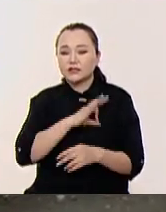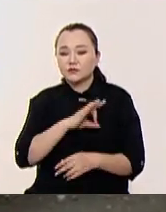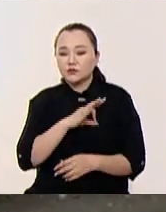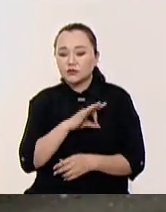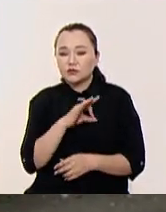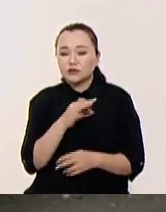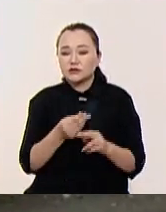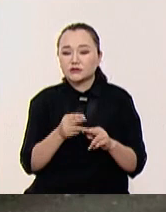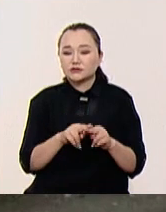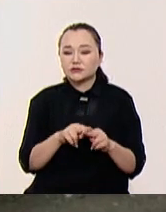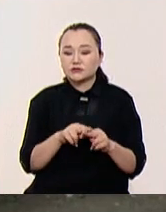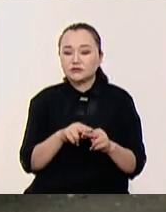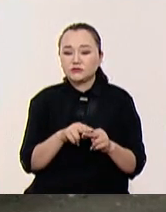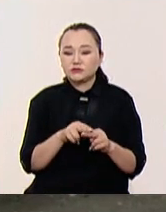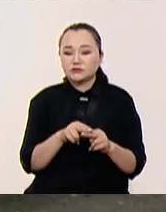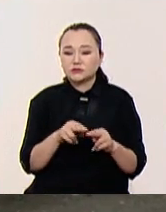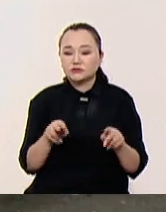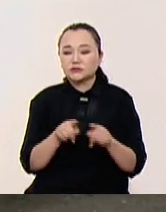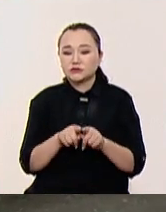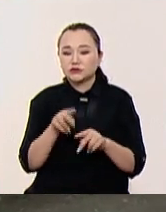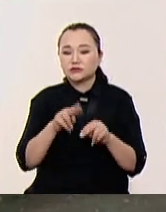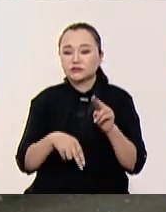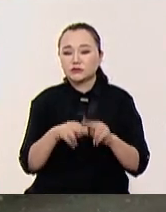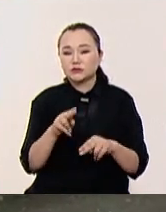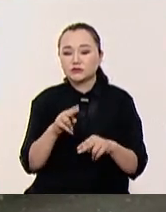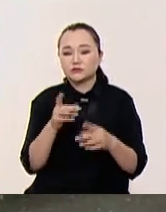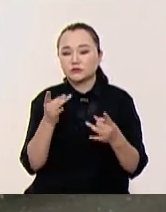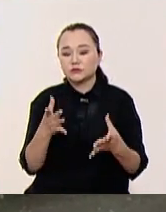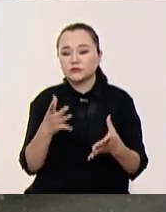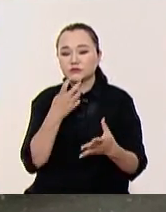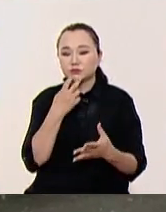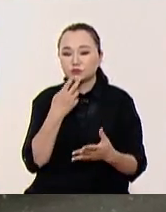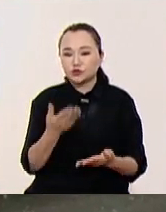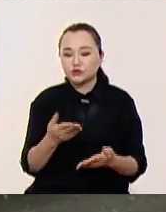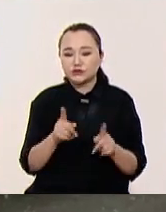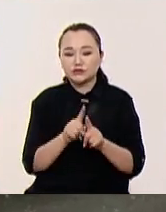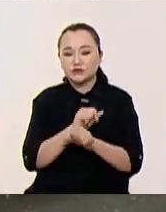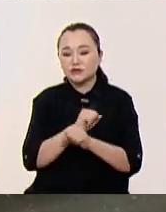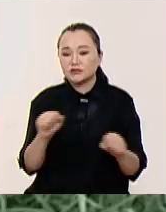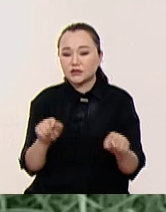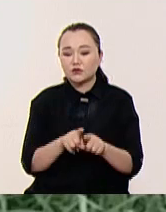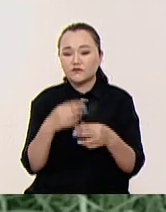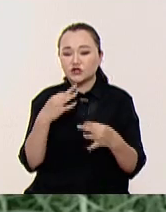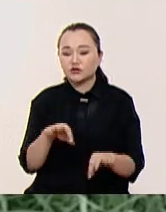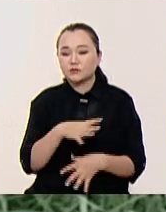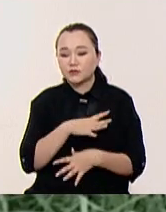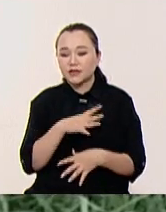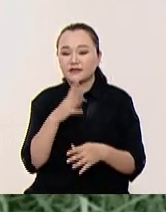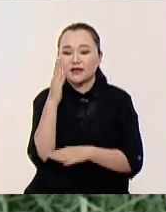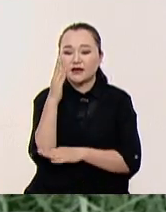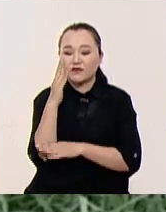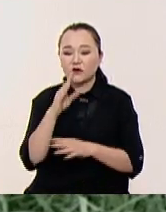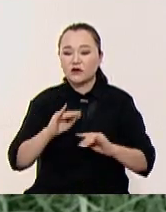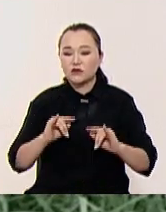использовать вот именно в таких строениях, просто это смешно. Нельзя такого было допускать. Деревянные